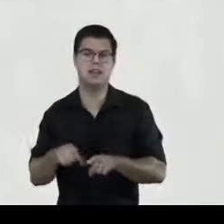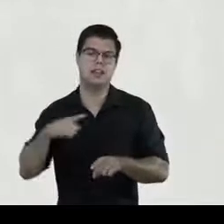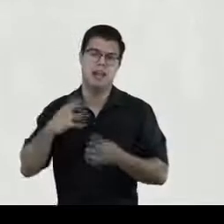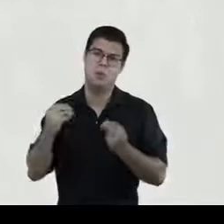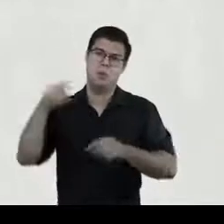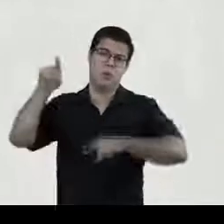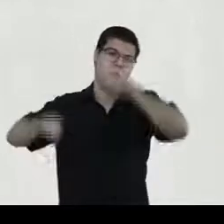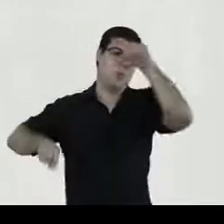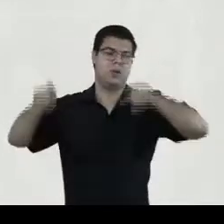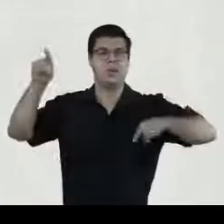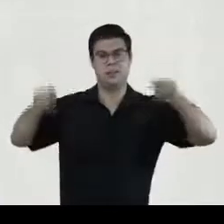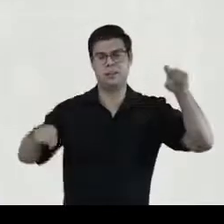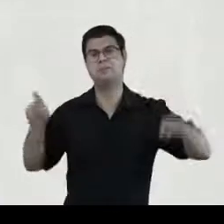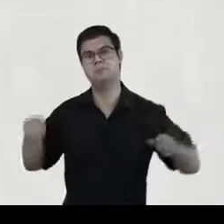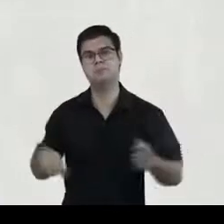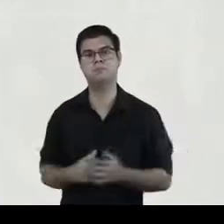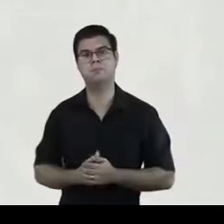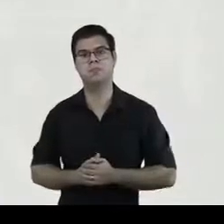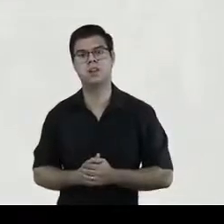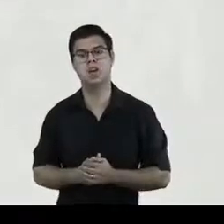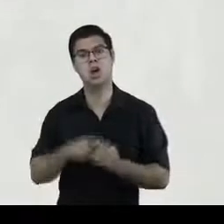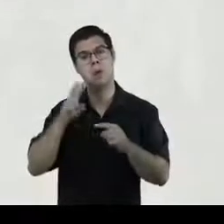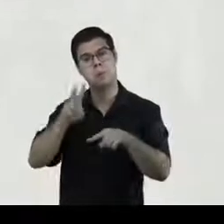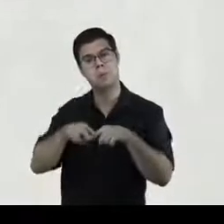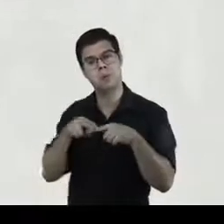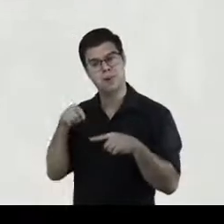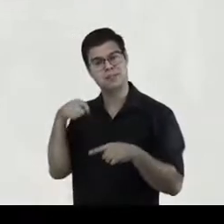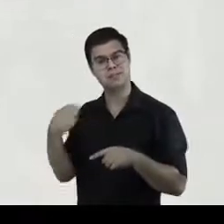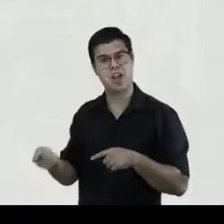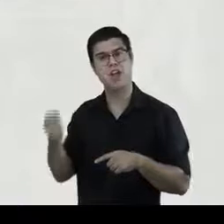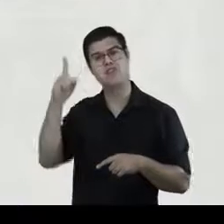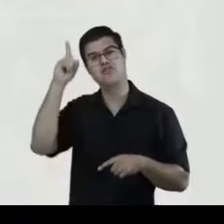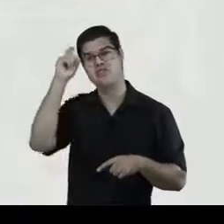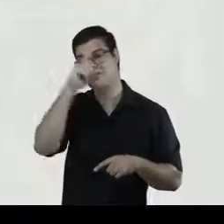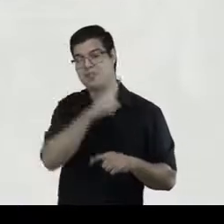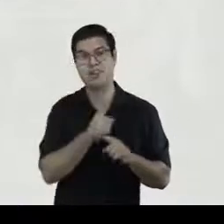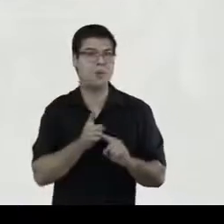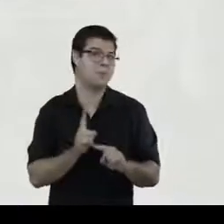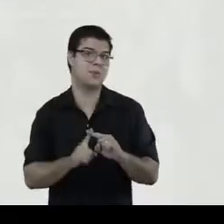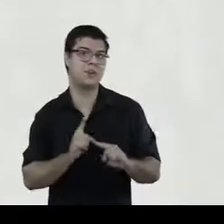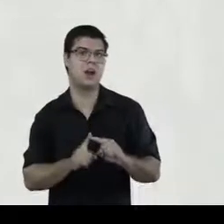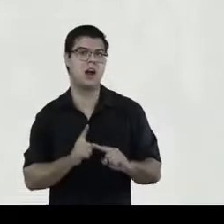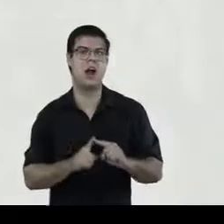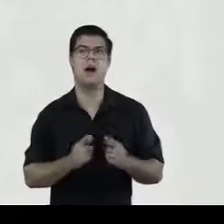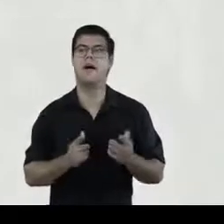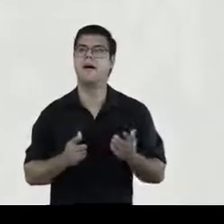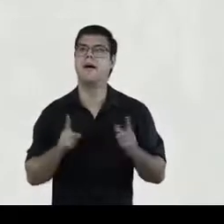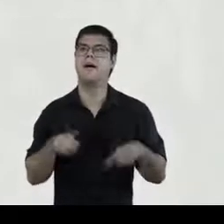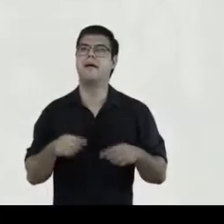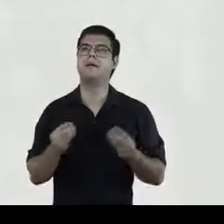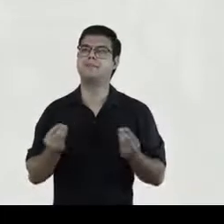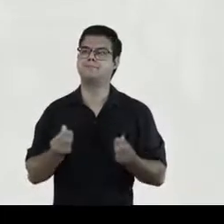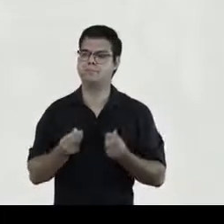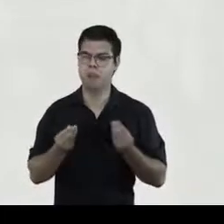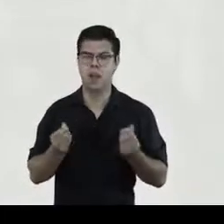was die Sache zusätzlich herausfordert, macht es sehr anspruchsvoll, es ist sehr wichtig,